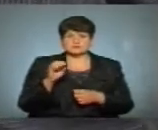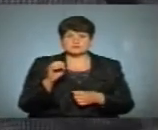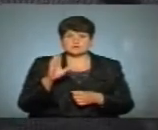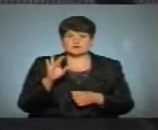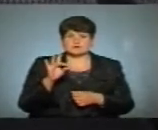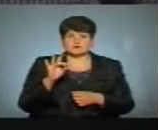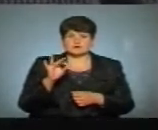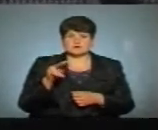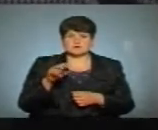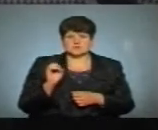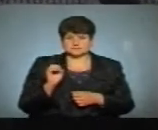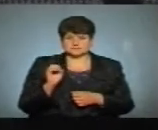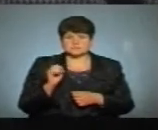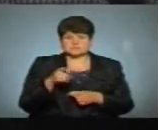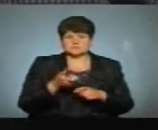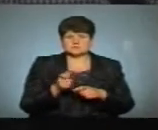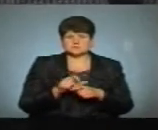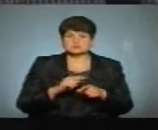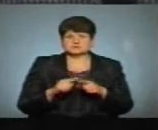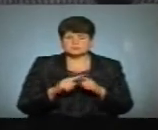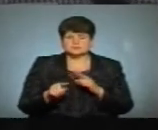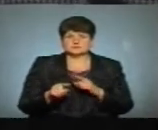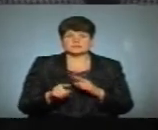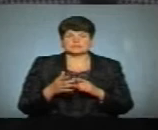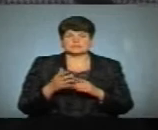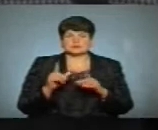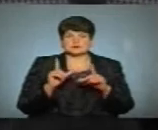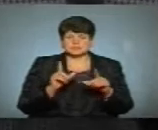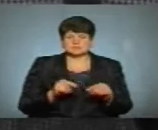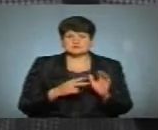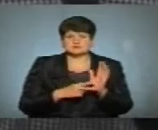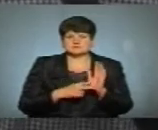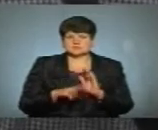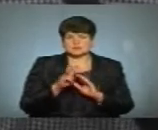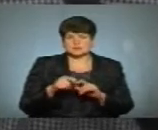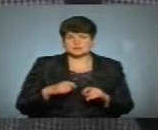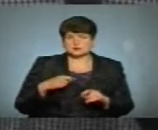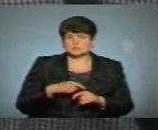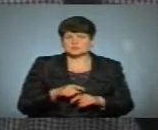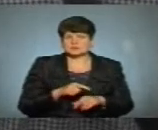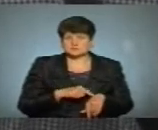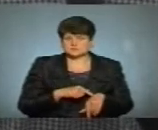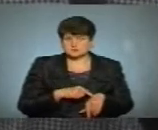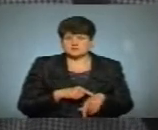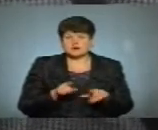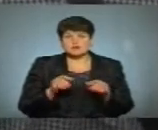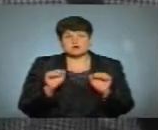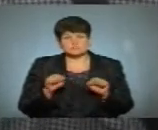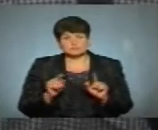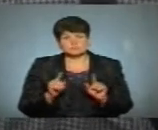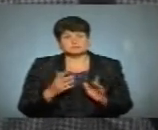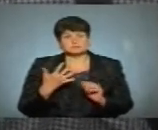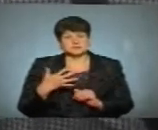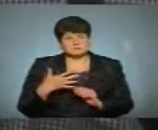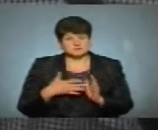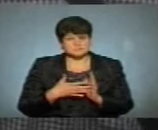вас у зв'язку з перевищенням вами швидкості. Саме на населеному пункті рухаєтеся швидкістю 73 км за годину при допустимих 50. Це